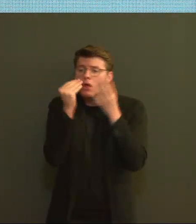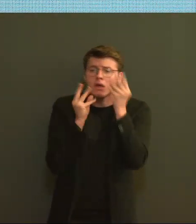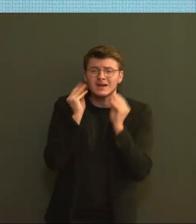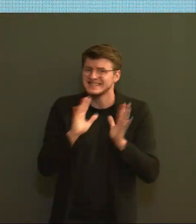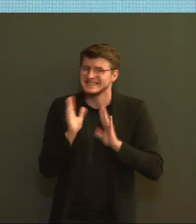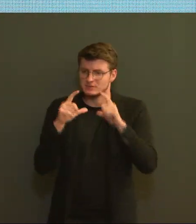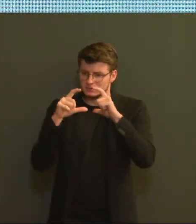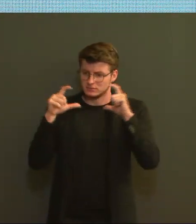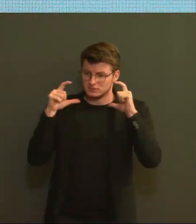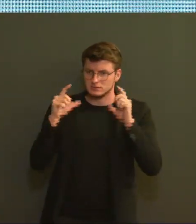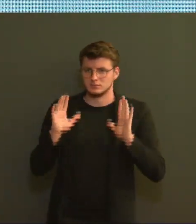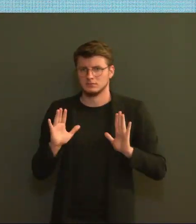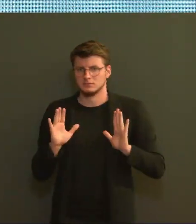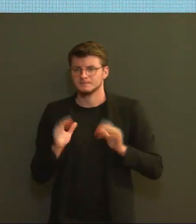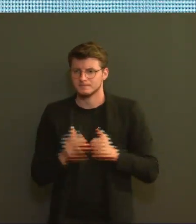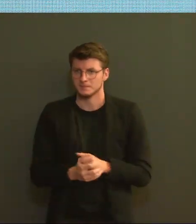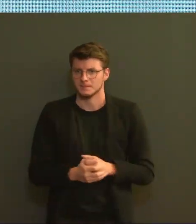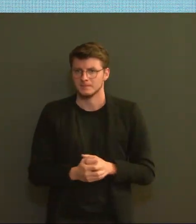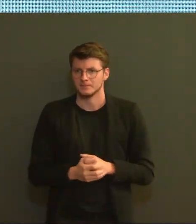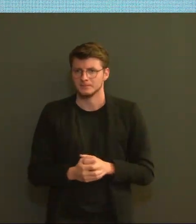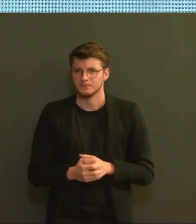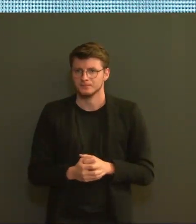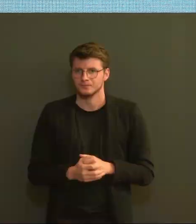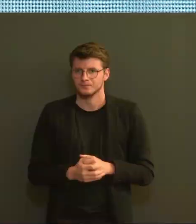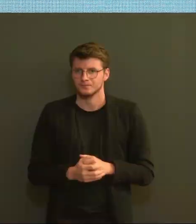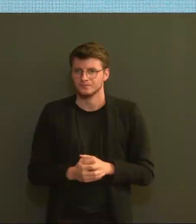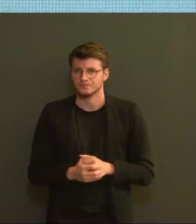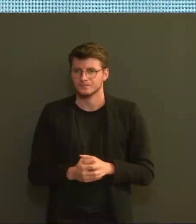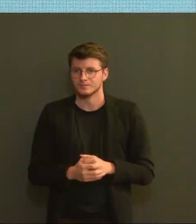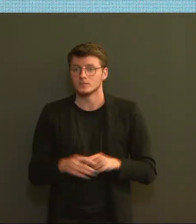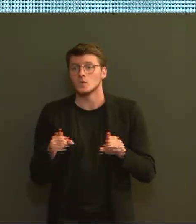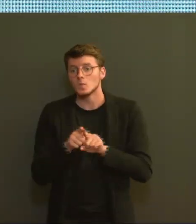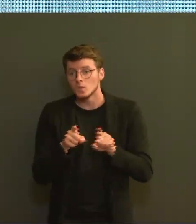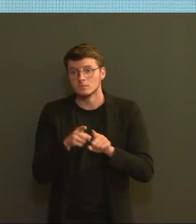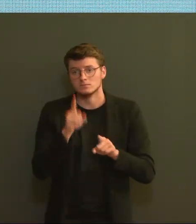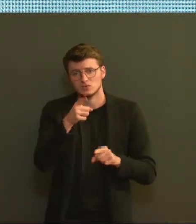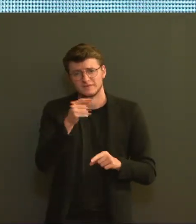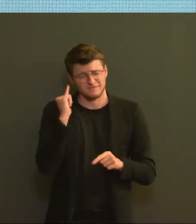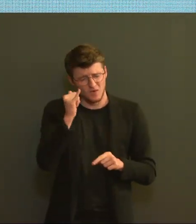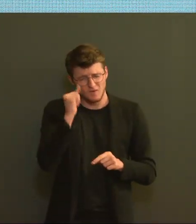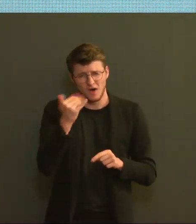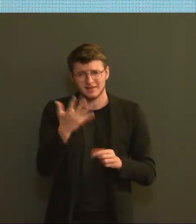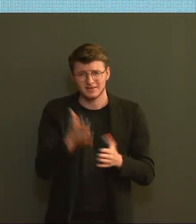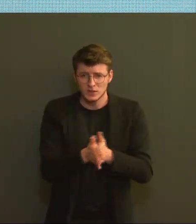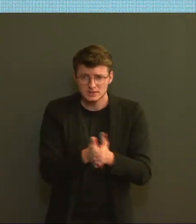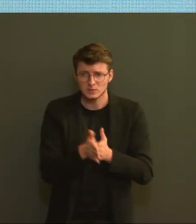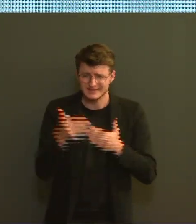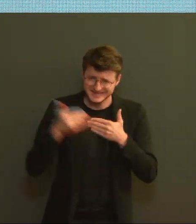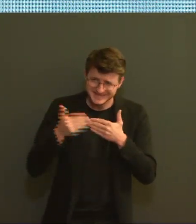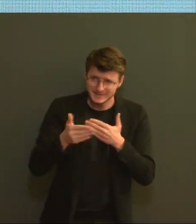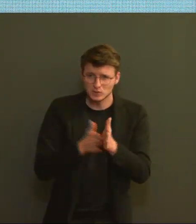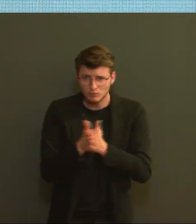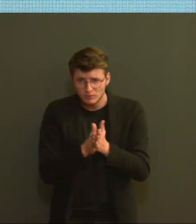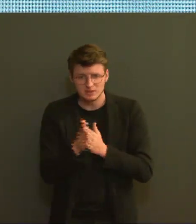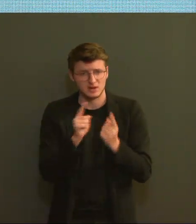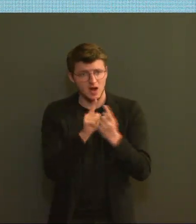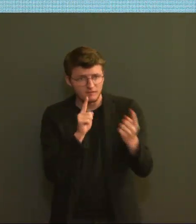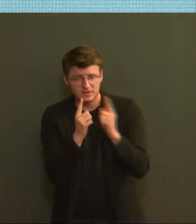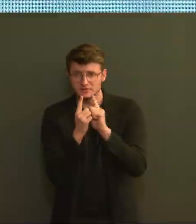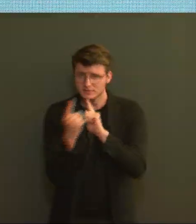draagt. U moet dus ook uw handen blijven wassen, afstand houden en ook